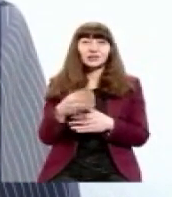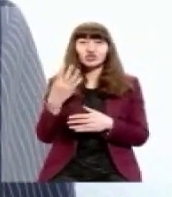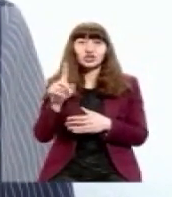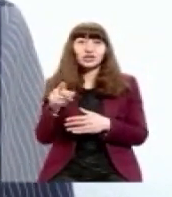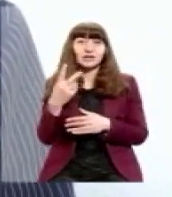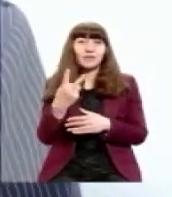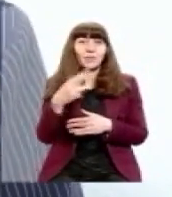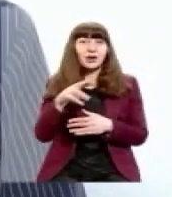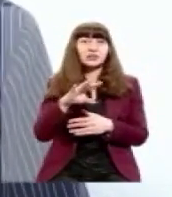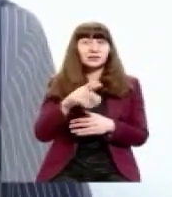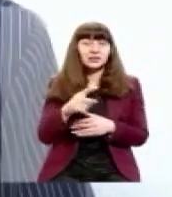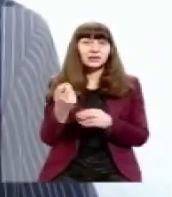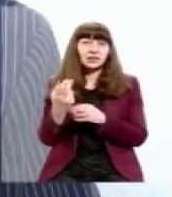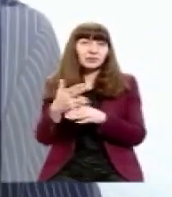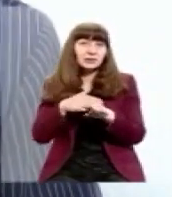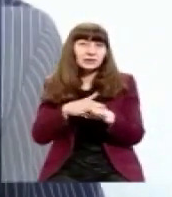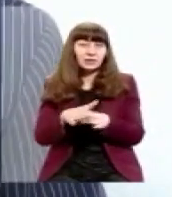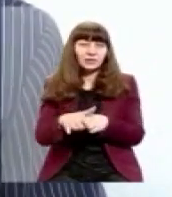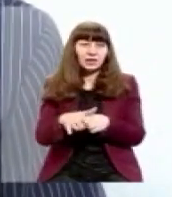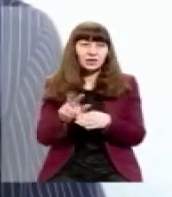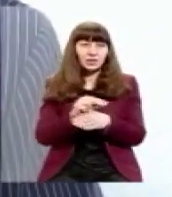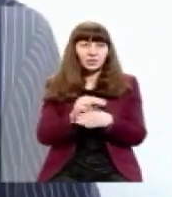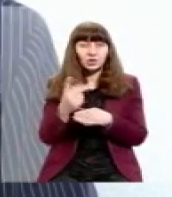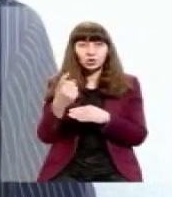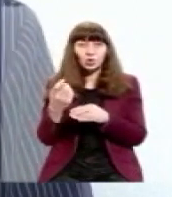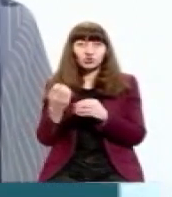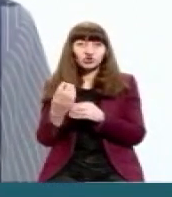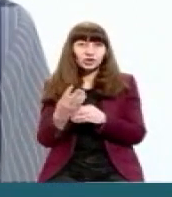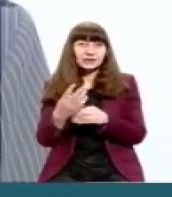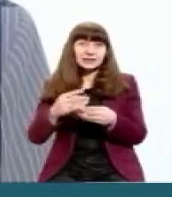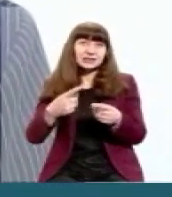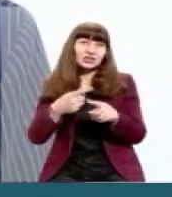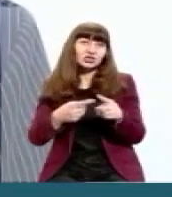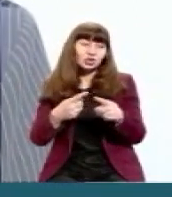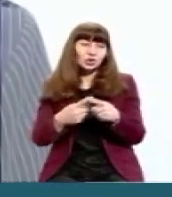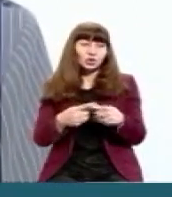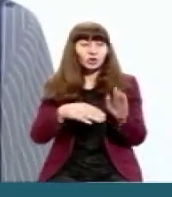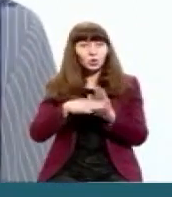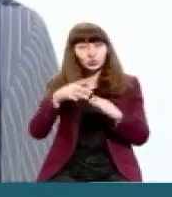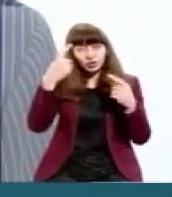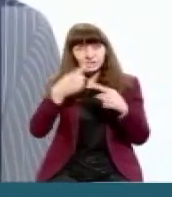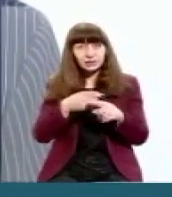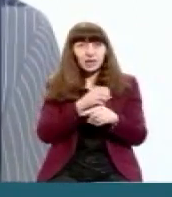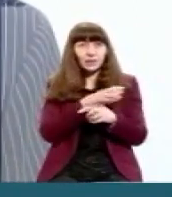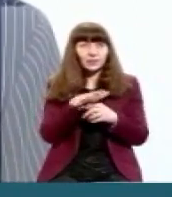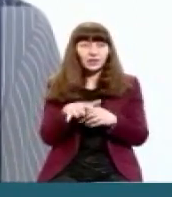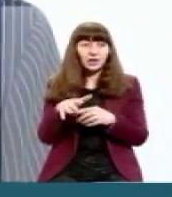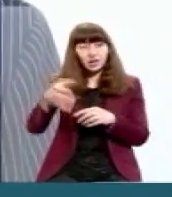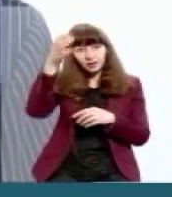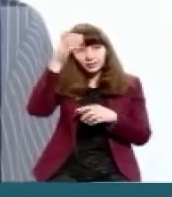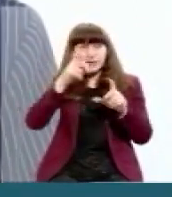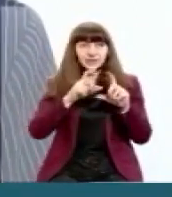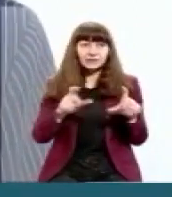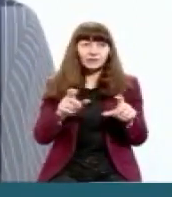тенге. Из них 13 капитальных ремонтов и 114 текущих. Также на улучшение материально-технической базы организации образования